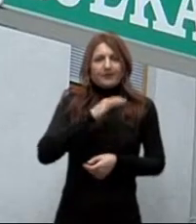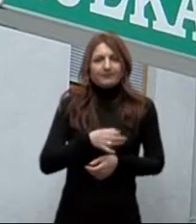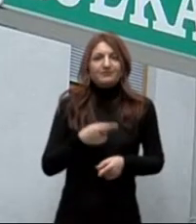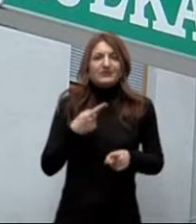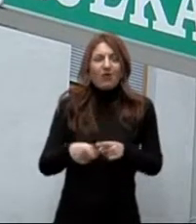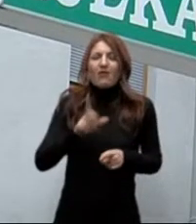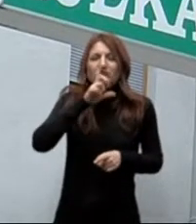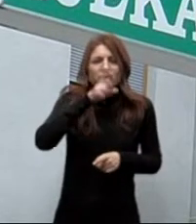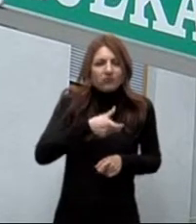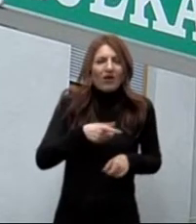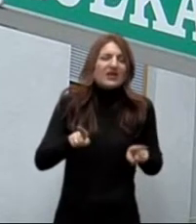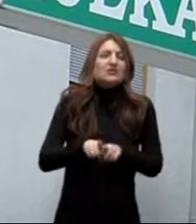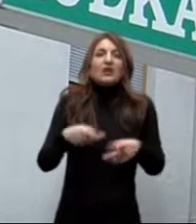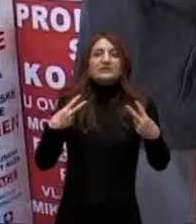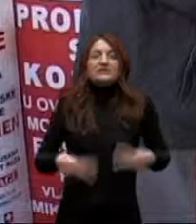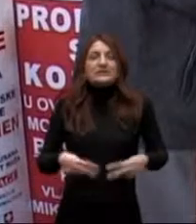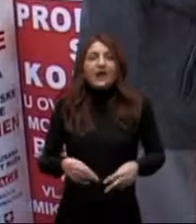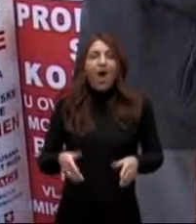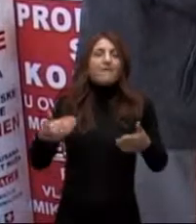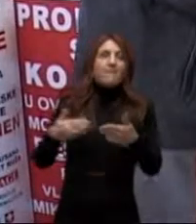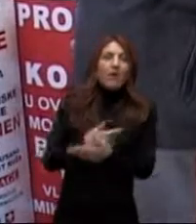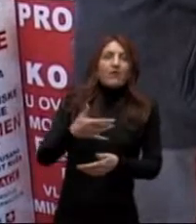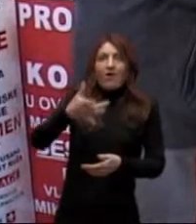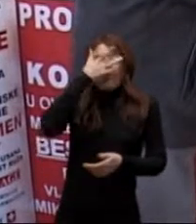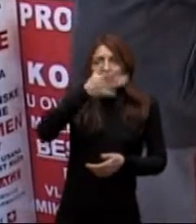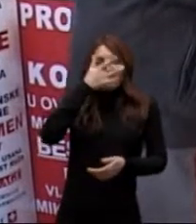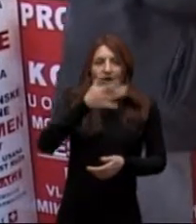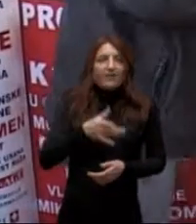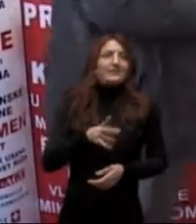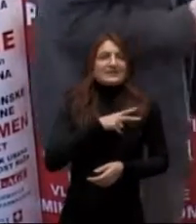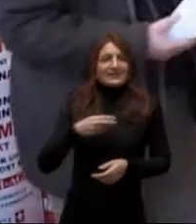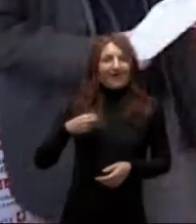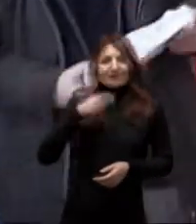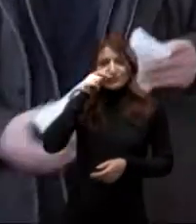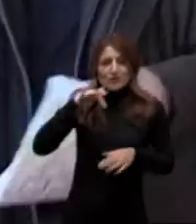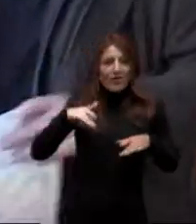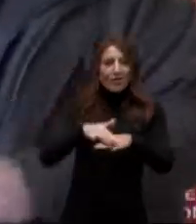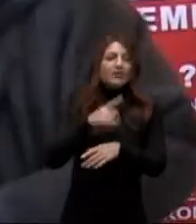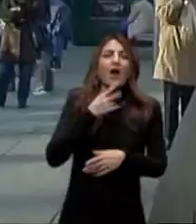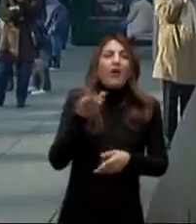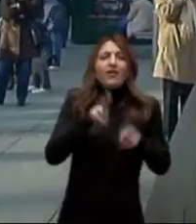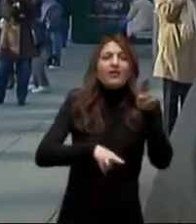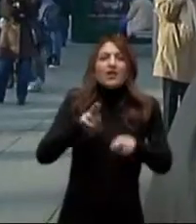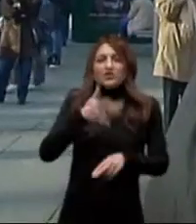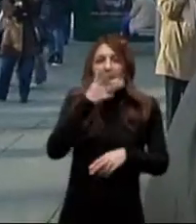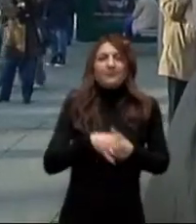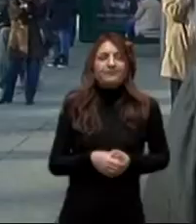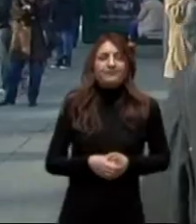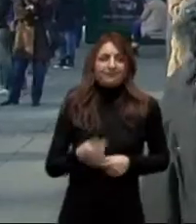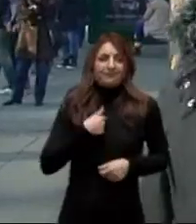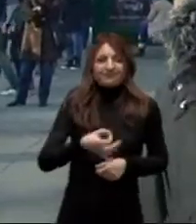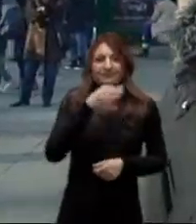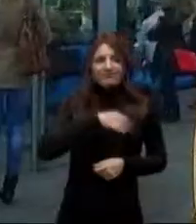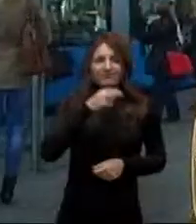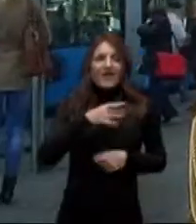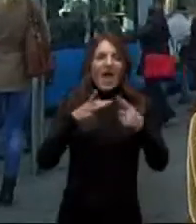zbog boli, tako i zbog straha od ponovnog javljanja glavobolje. Zagrepčani su nam rekli kako ju oni liječe. Pijem tablete,